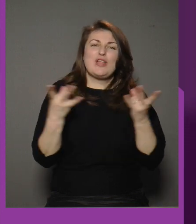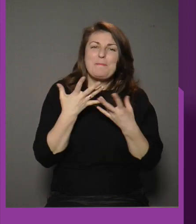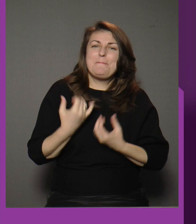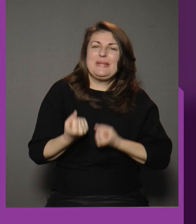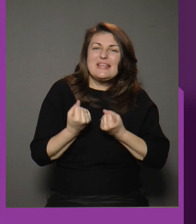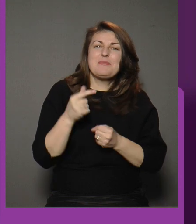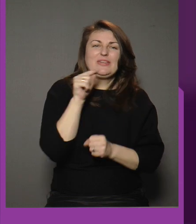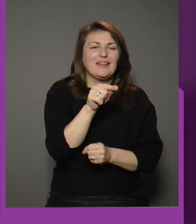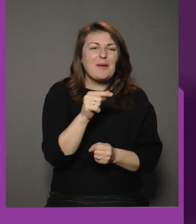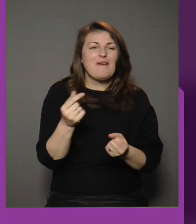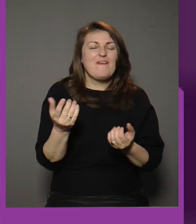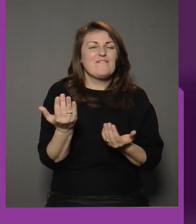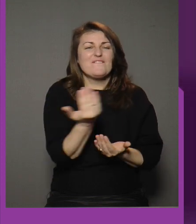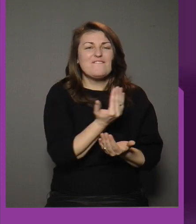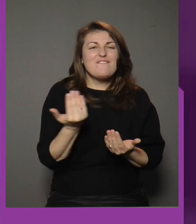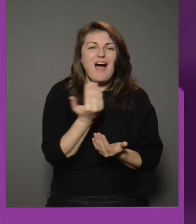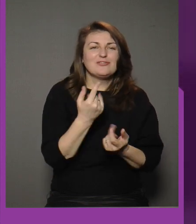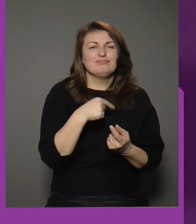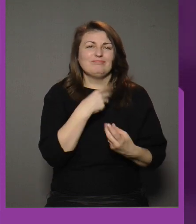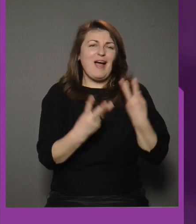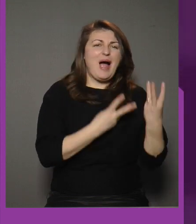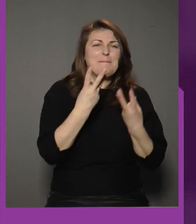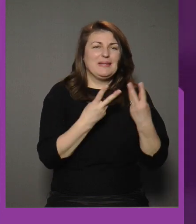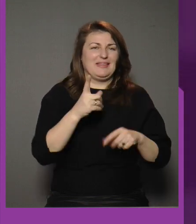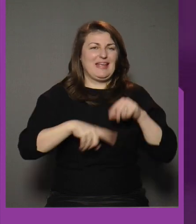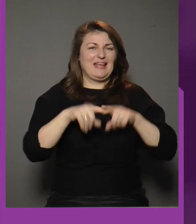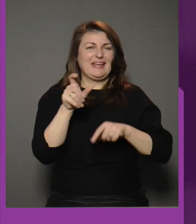там ваших амбітних рідних.